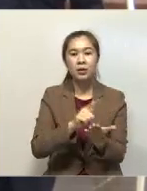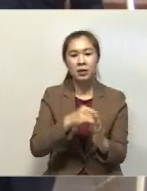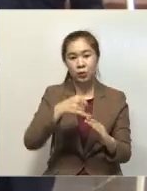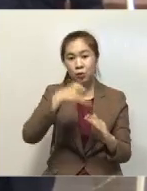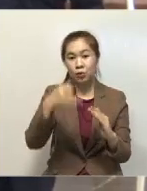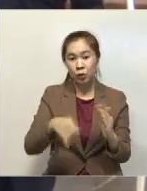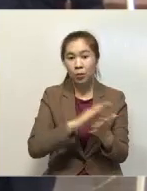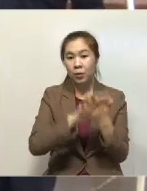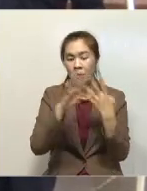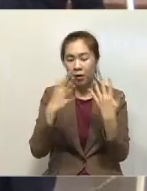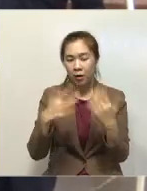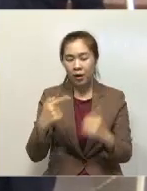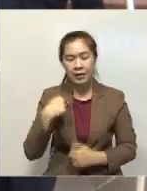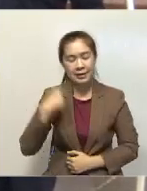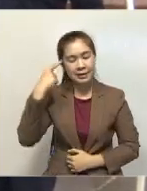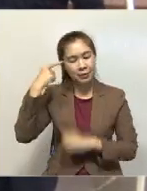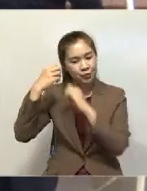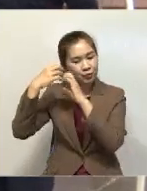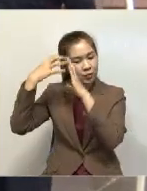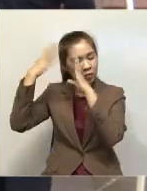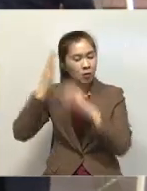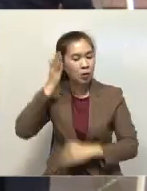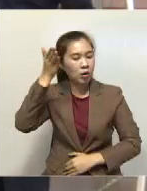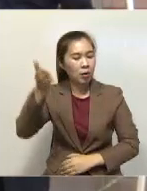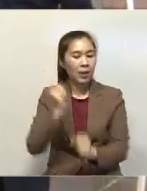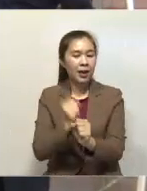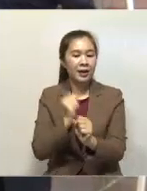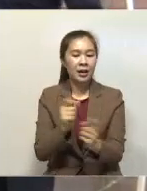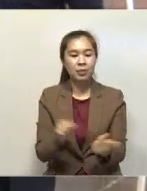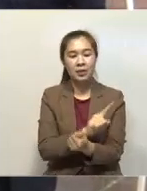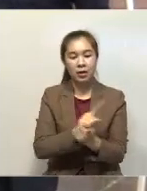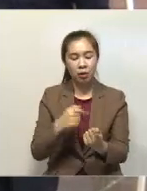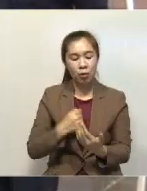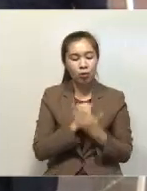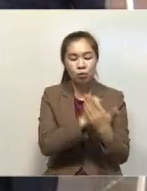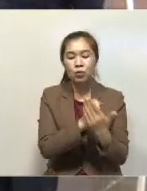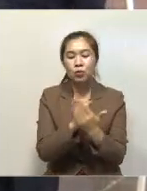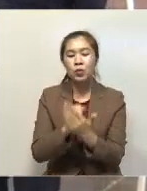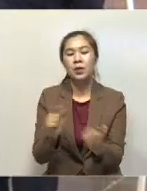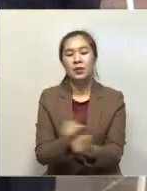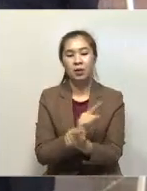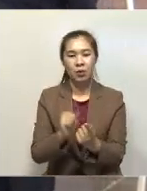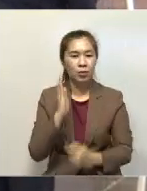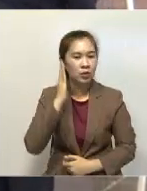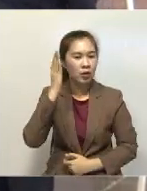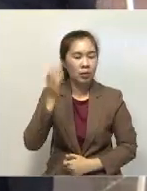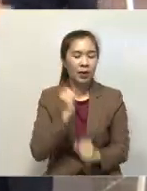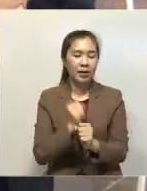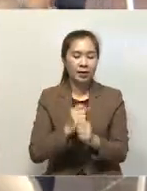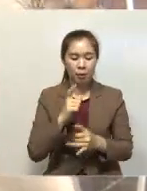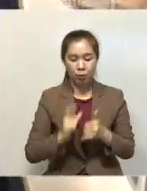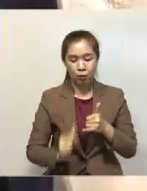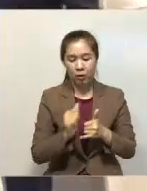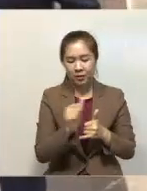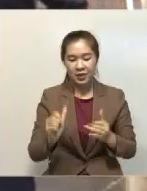งหวังว่านักศึกษาทุกท่านเนี่ยจะไปทำงานรับใช้สังคมไปบำเพ็ญประโยชน์ต่อสังคมแล้วก็สร้างคุณความดี